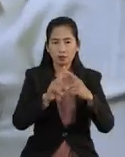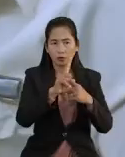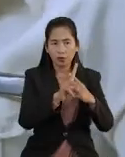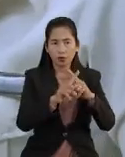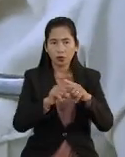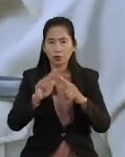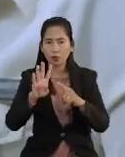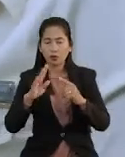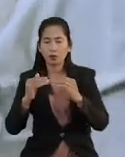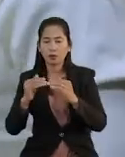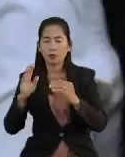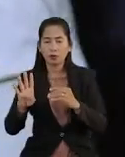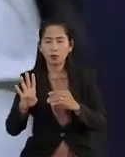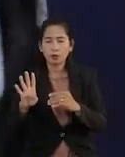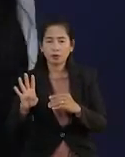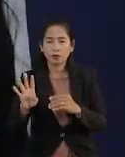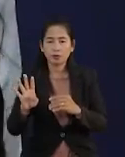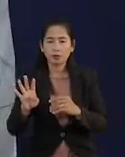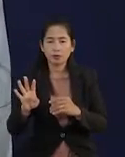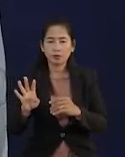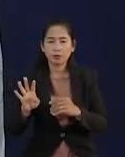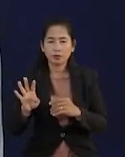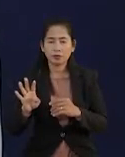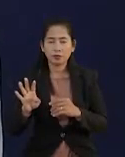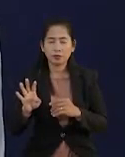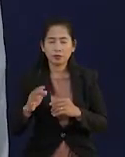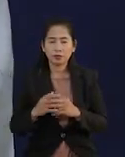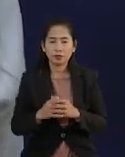đó. Chà, cứ buồn.